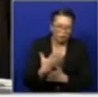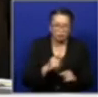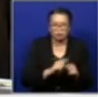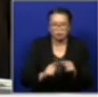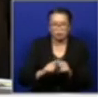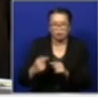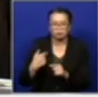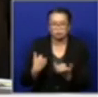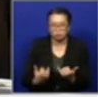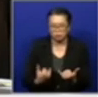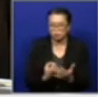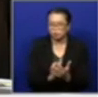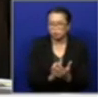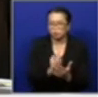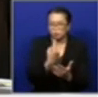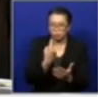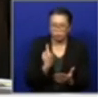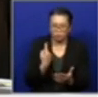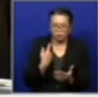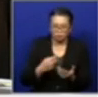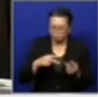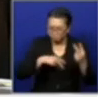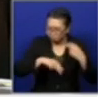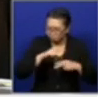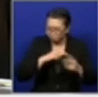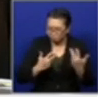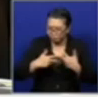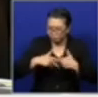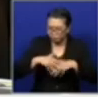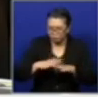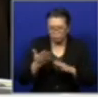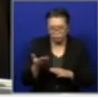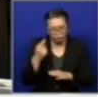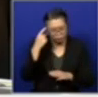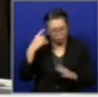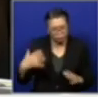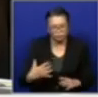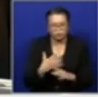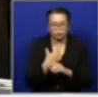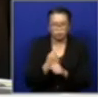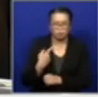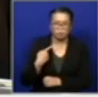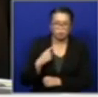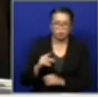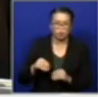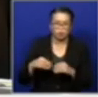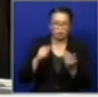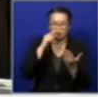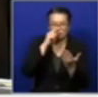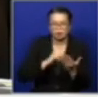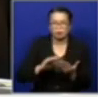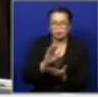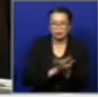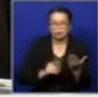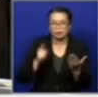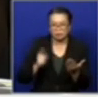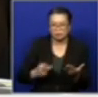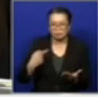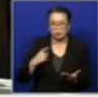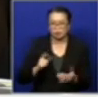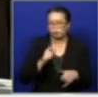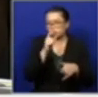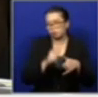ในหลายๆด้านแล้วก็ยังมีคำถามมากมายที่ยังไม่ได้ข้อยุติดิฉันจึงคิดว่าทุกฝ่ายควรที่จะได้มีโอก